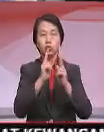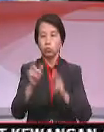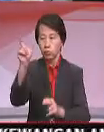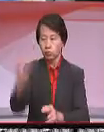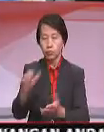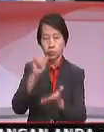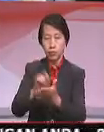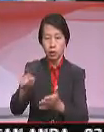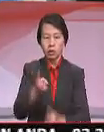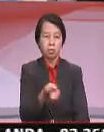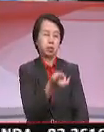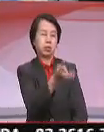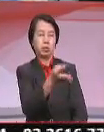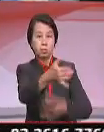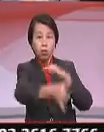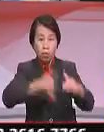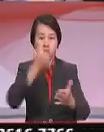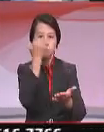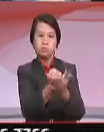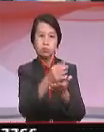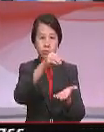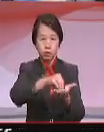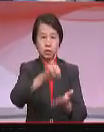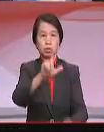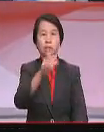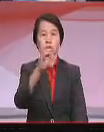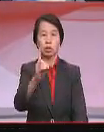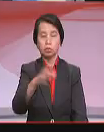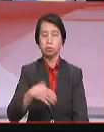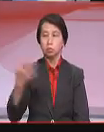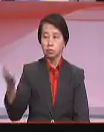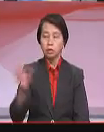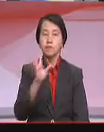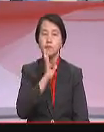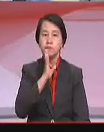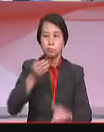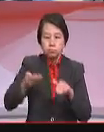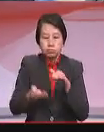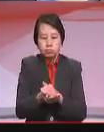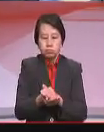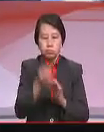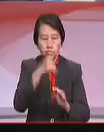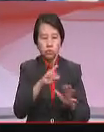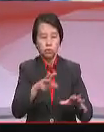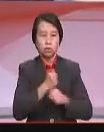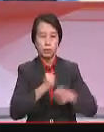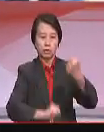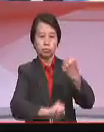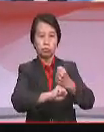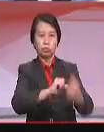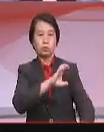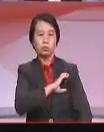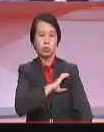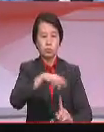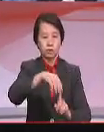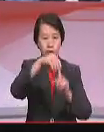calon party itu mempersenjatai pencerobohan pengganas di lahad Datu Beliau juga mendakwa suguhkan itu adalah bagi meraih sokongan anggota